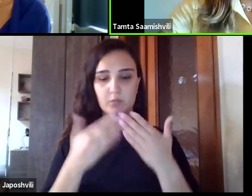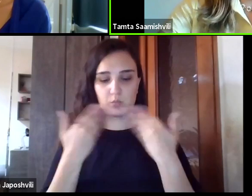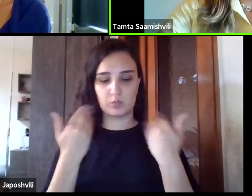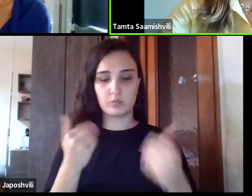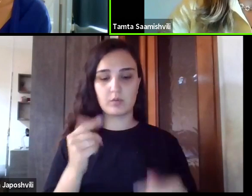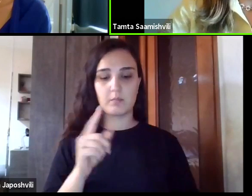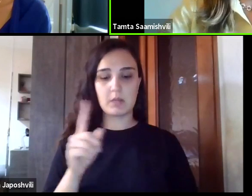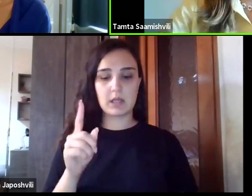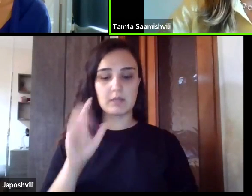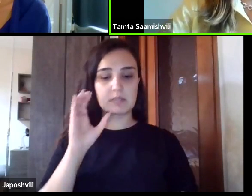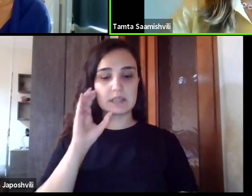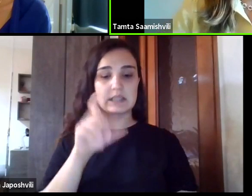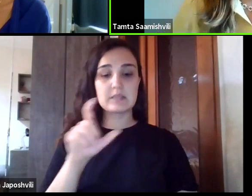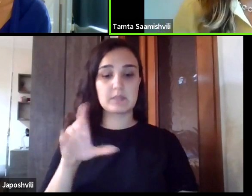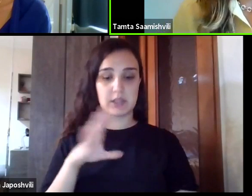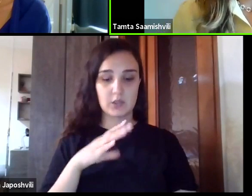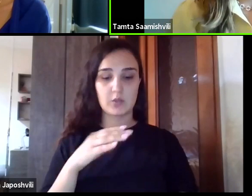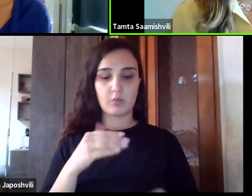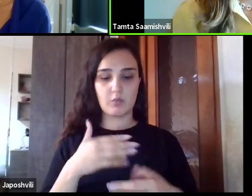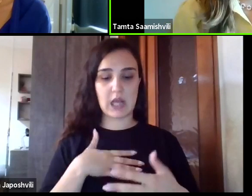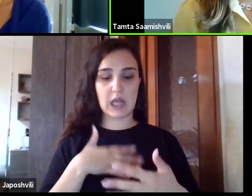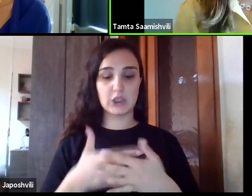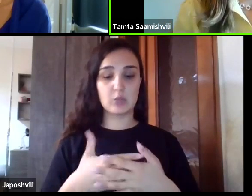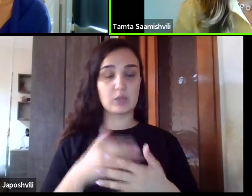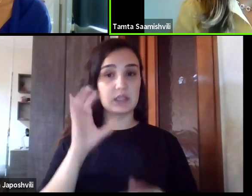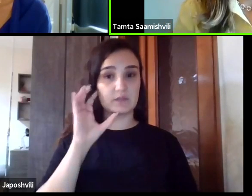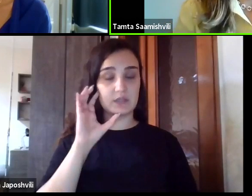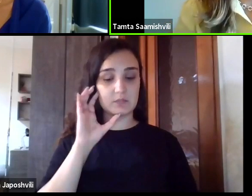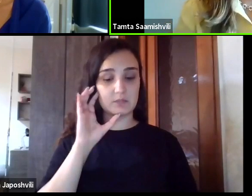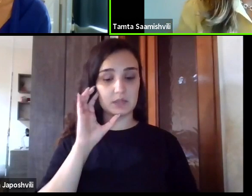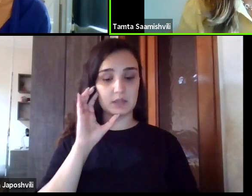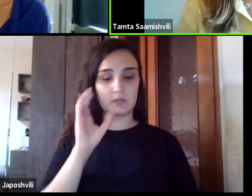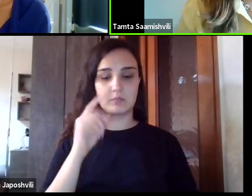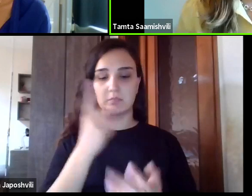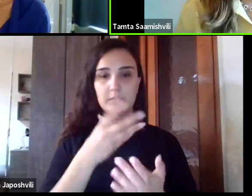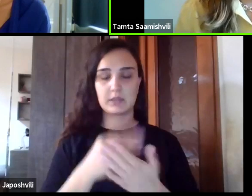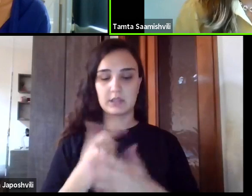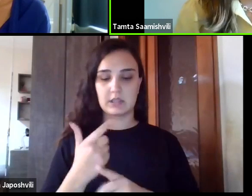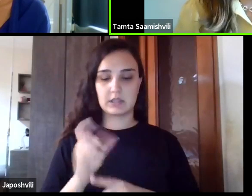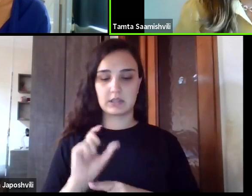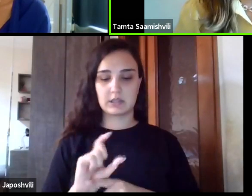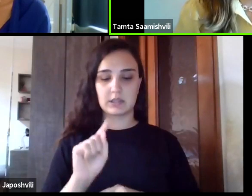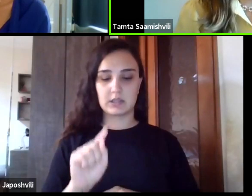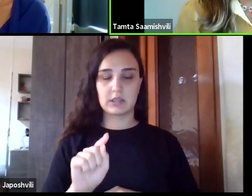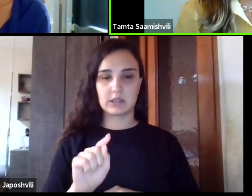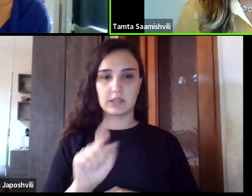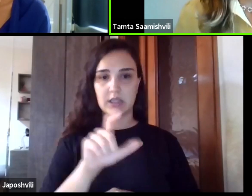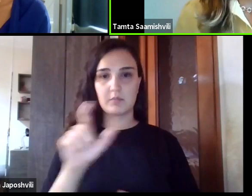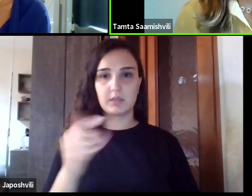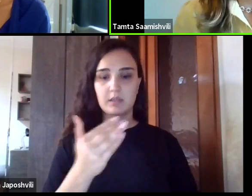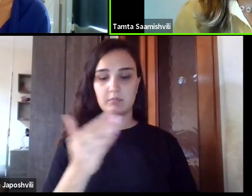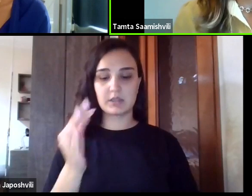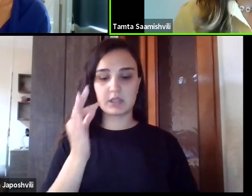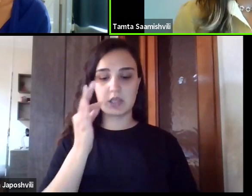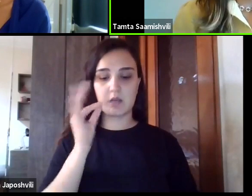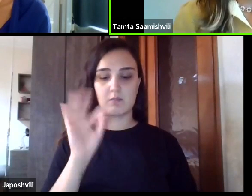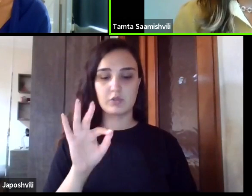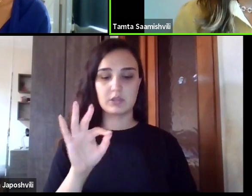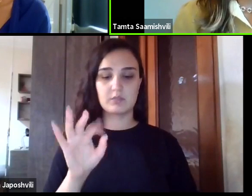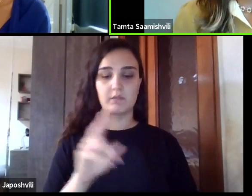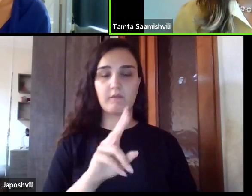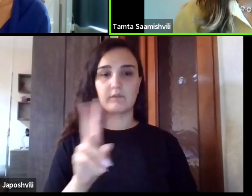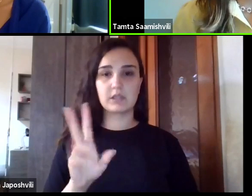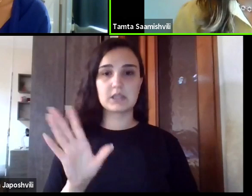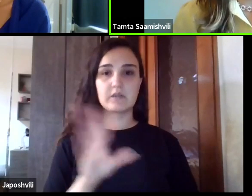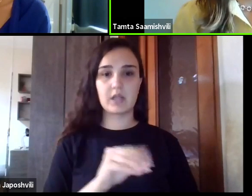მსმენელი ყავდა, რომელიც ეს აქტიურად გვისმენდა და მე პირადად ძალიან მაინტერესებს იმ ადამიანების გამოცდილებით გაგება, რომელიც ამ